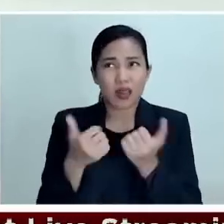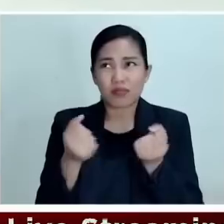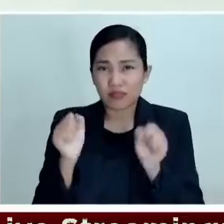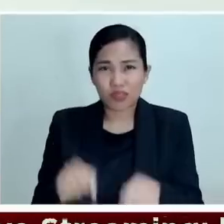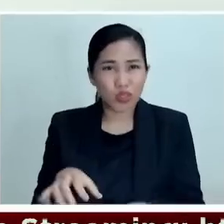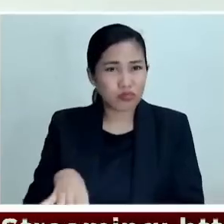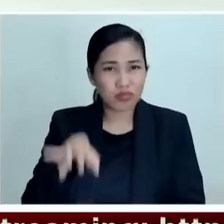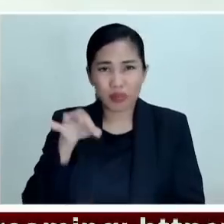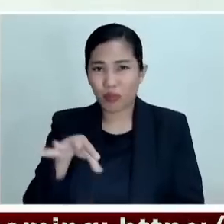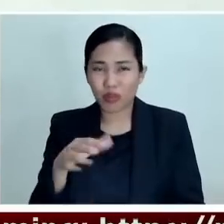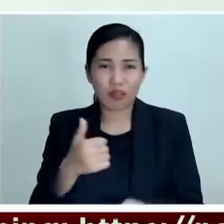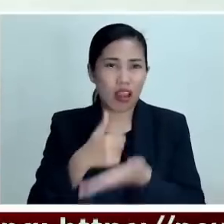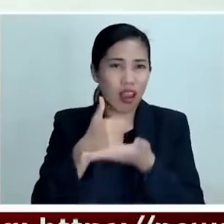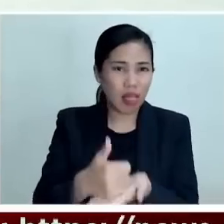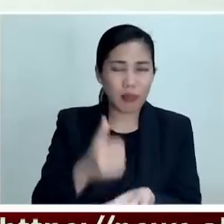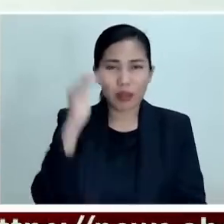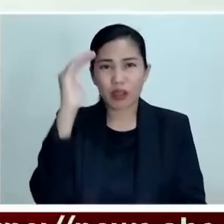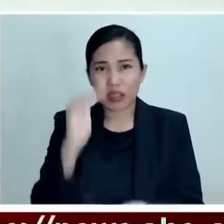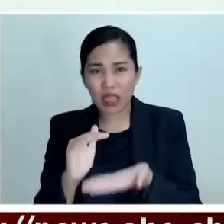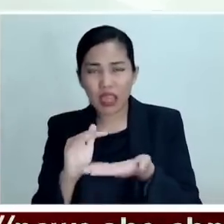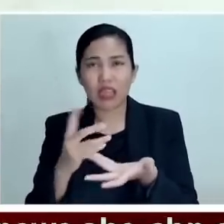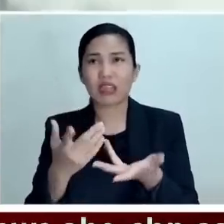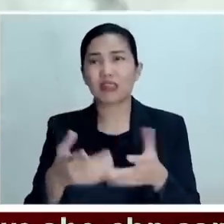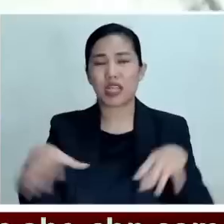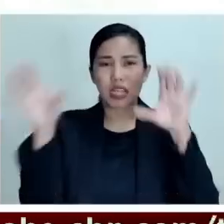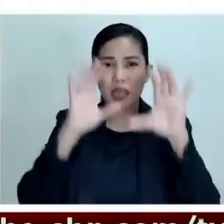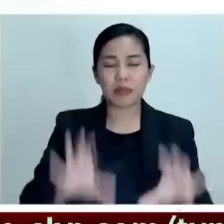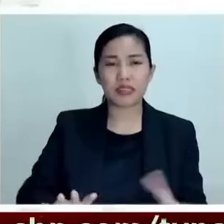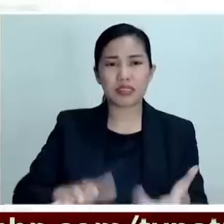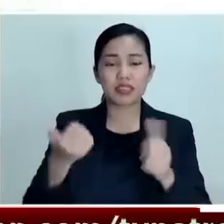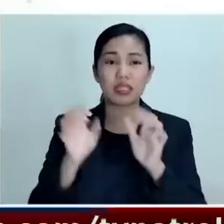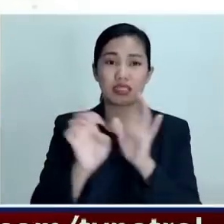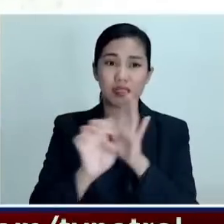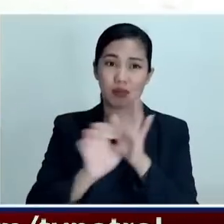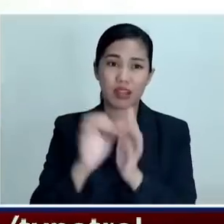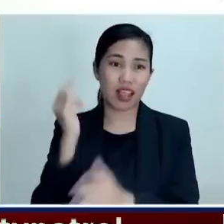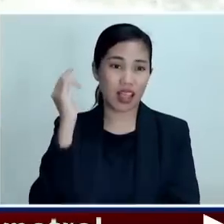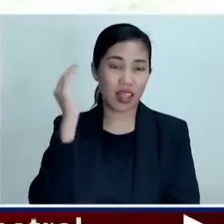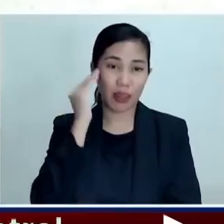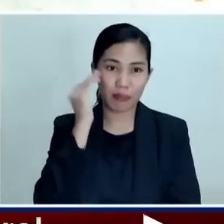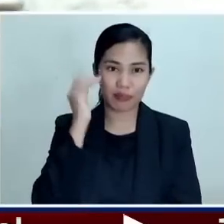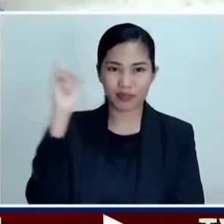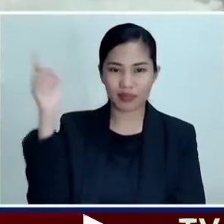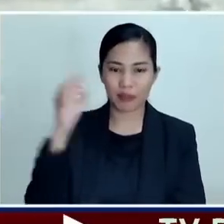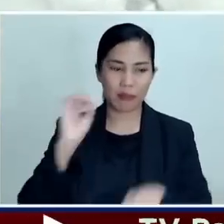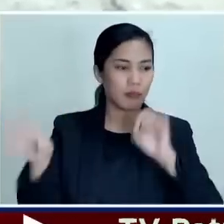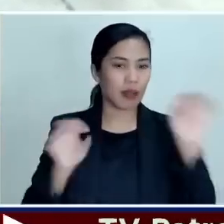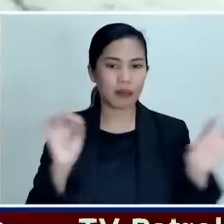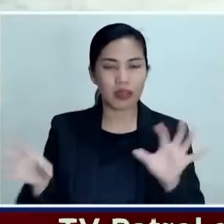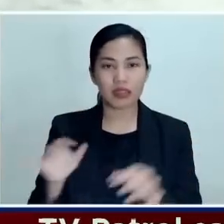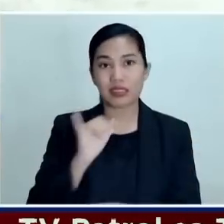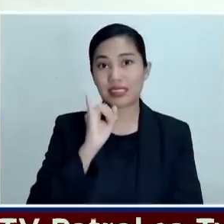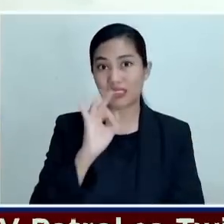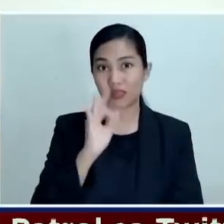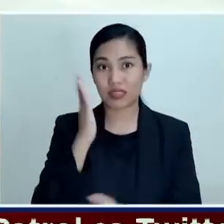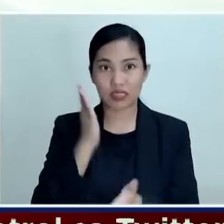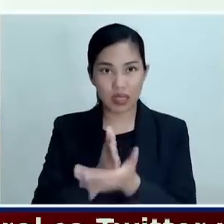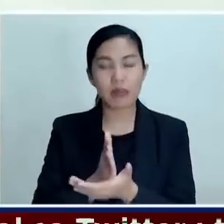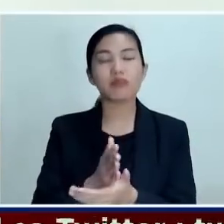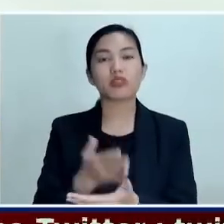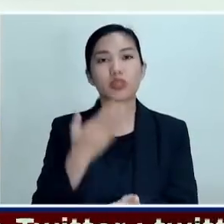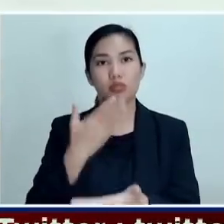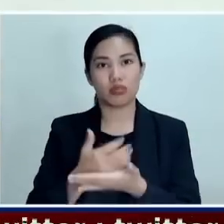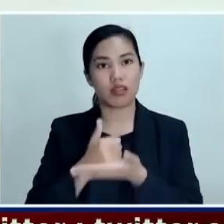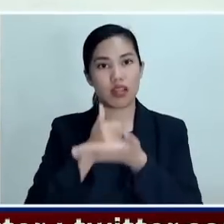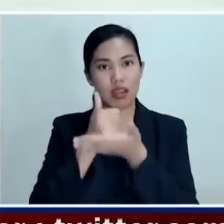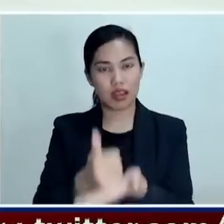temperatura at yung epekto nito, think again. Yung simpleng pagtapo ng basura kung saan-saan, kung titigilan ay malaki yung magiging epekto. At